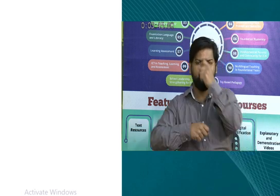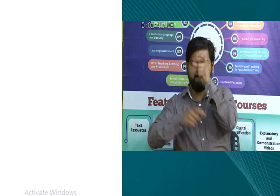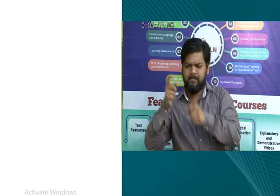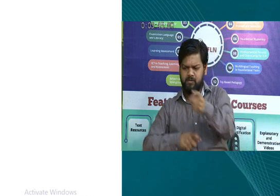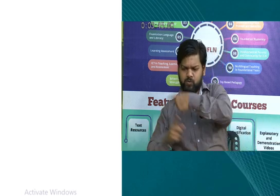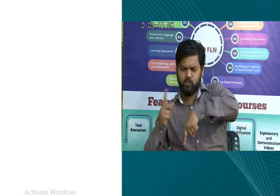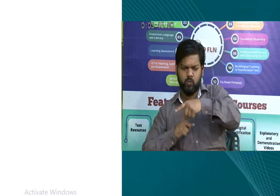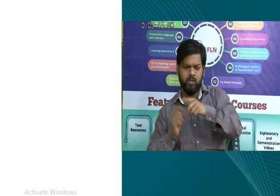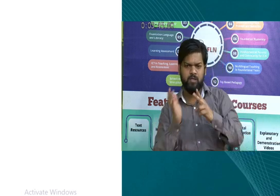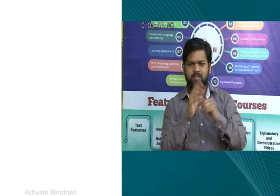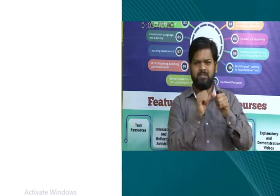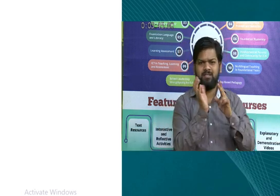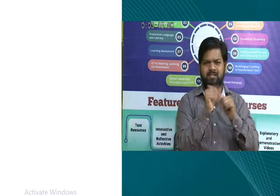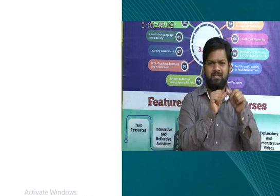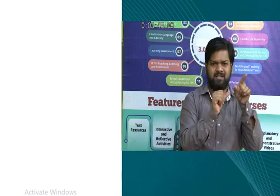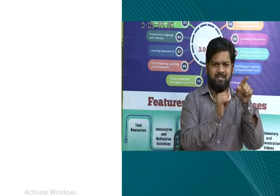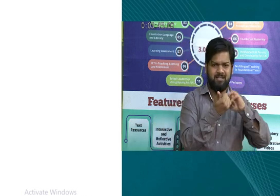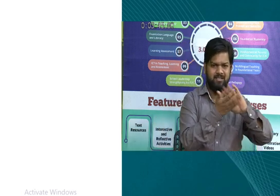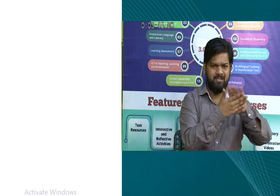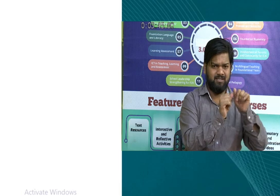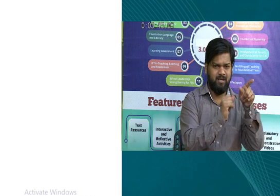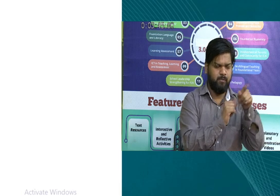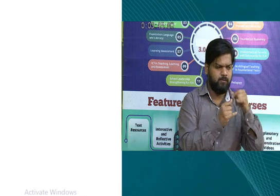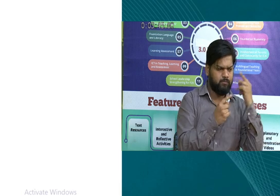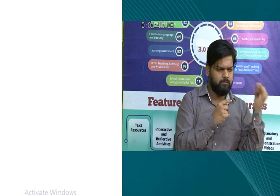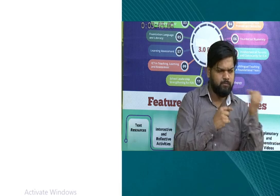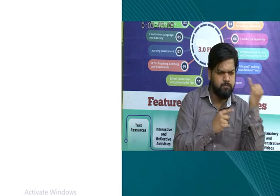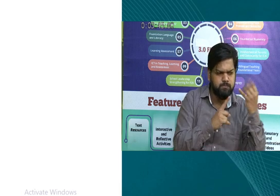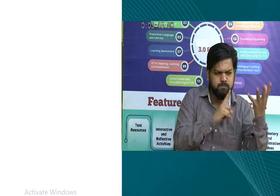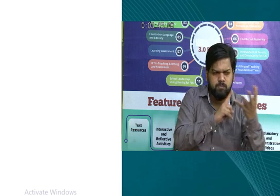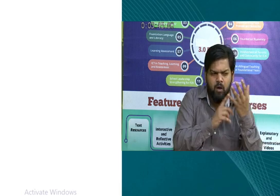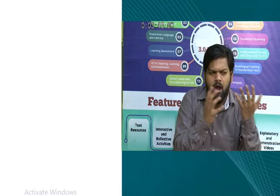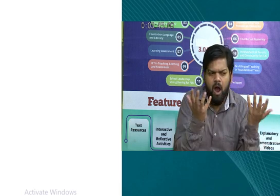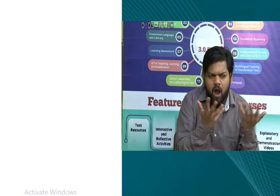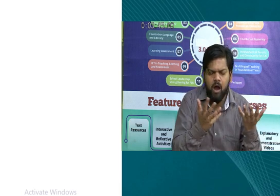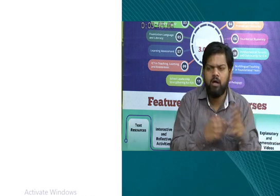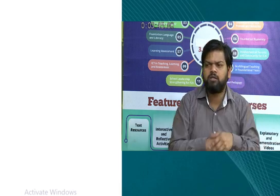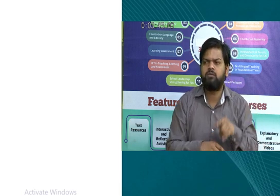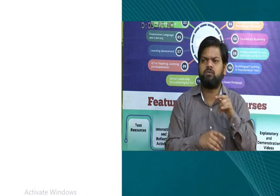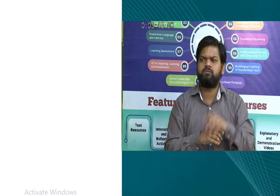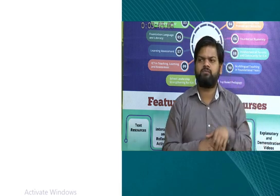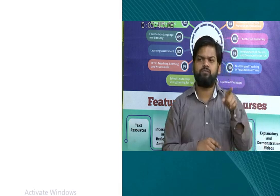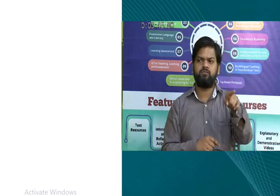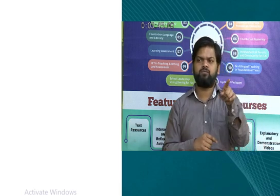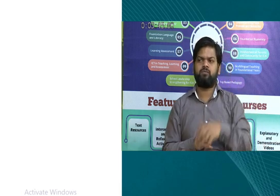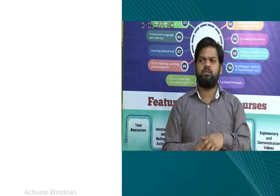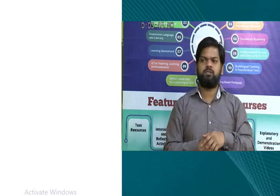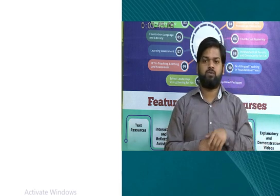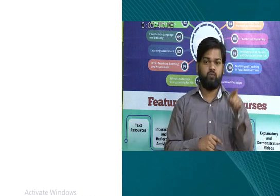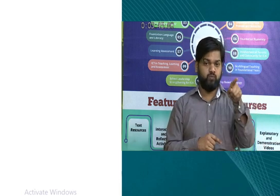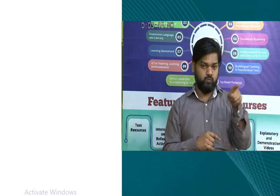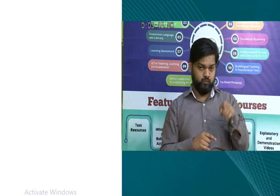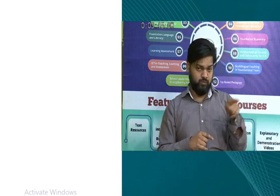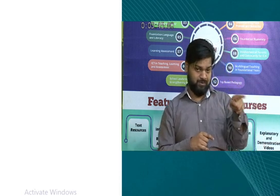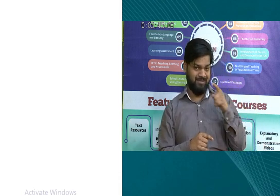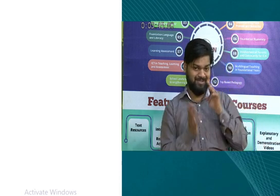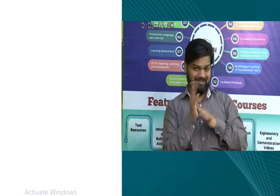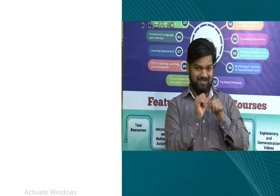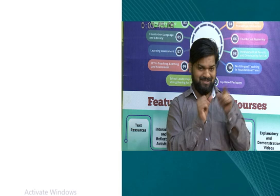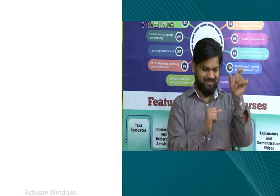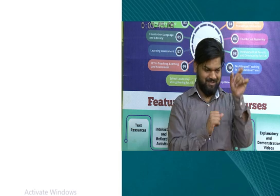अपना शत्रु समझते थे विकल्प क्योंकि नाना साहब ने उनके खिलाफ विद्रोह कर दिया था विकल्प